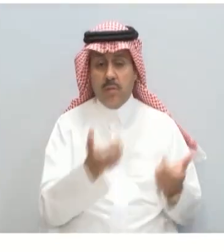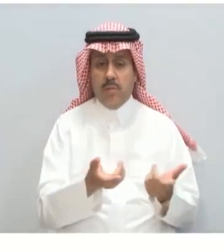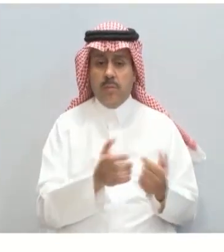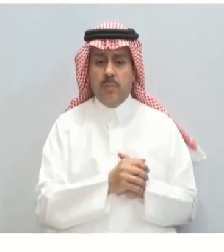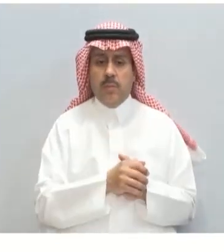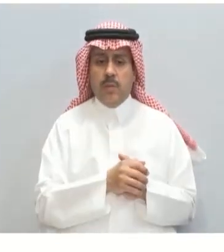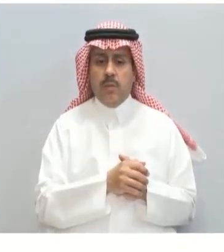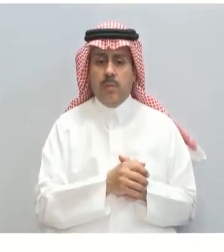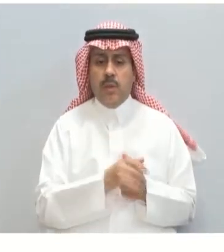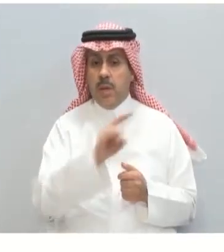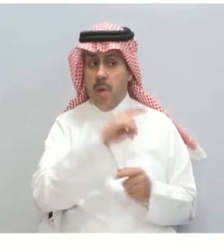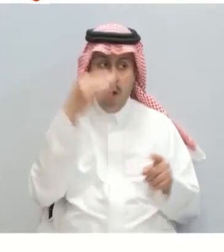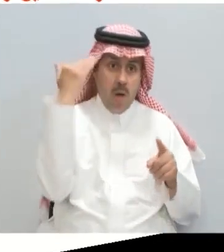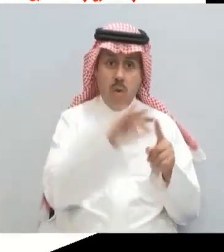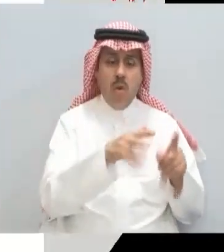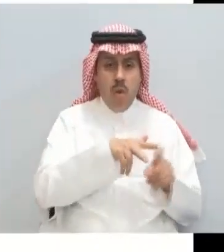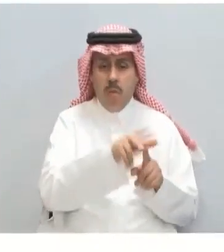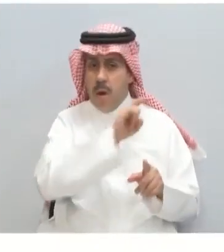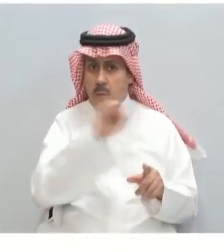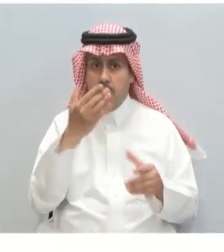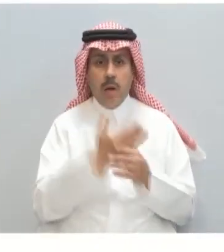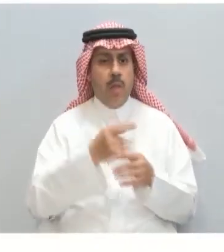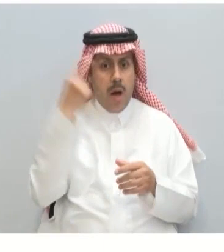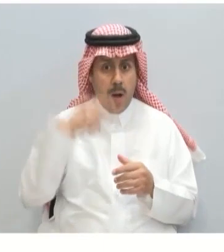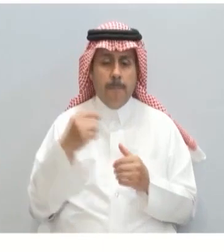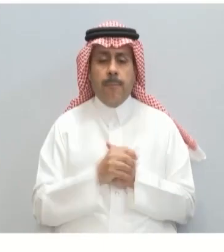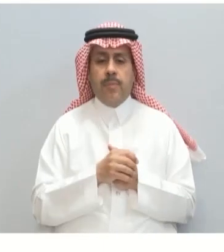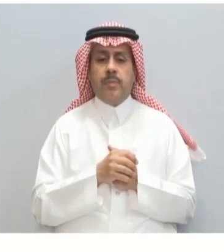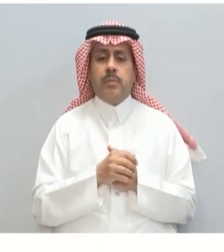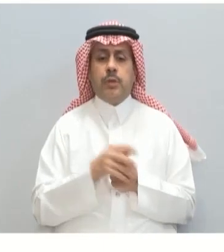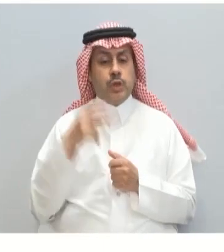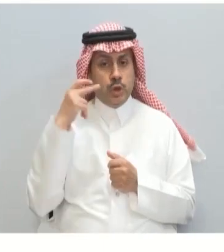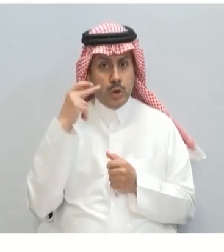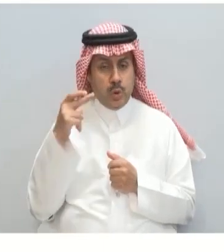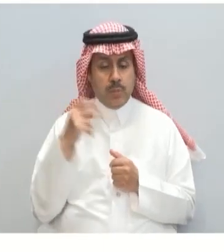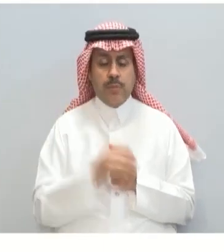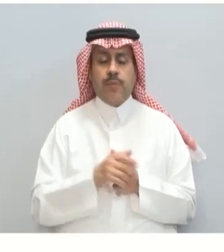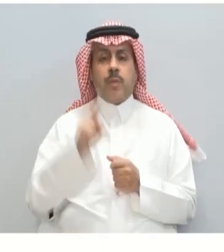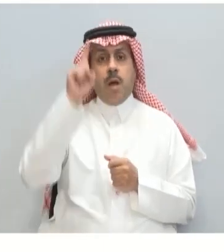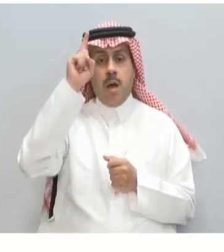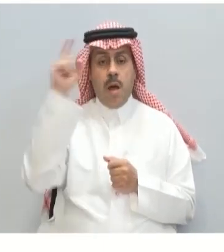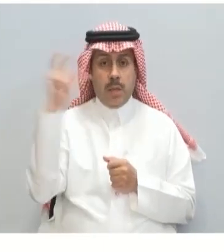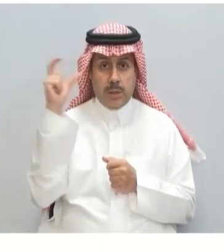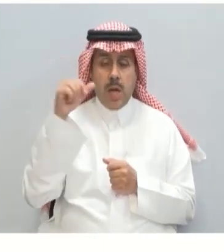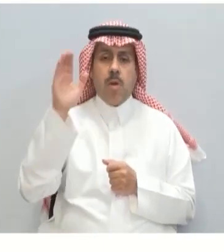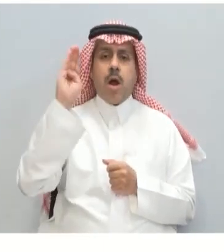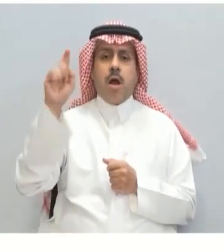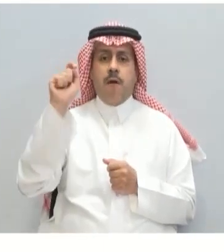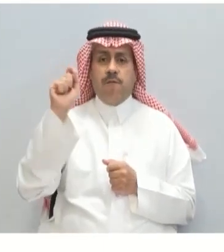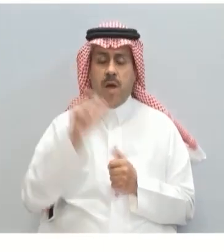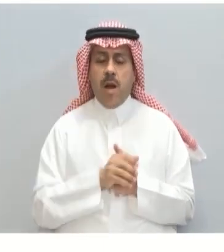الاسلامي ما الجواب الجواب ايها الطلاب والطالبات امامكم على الشاشه قد كفل الاسلام